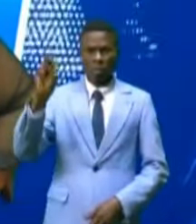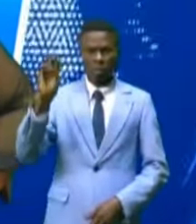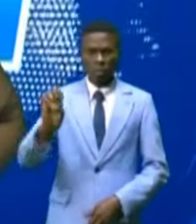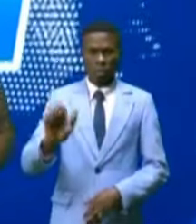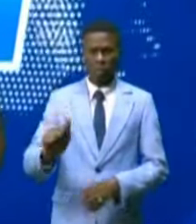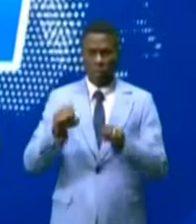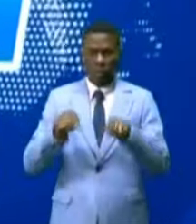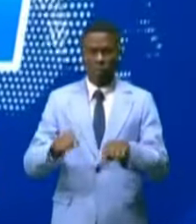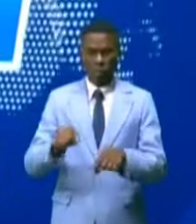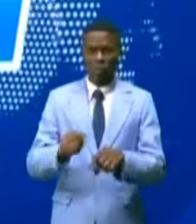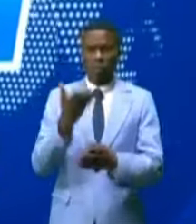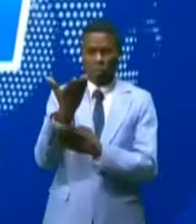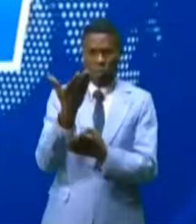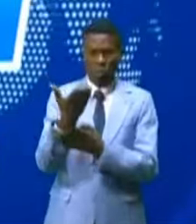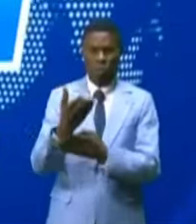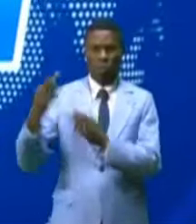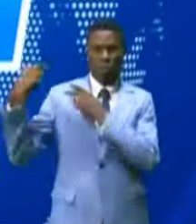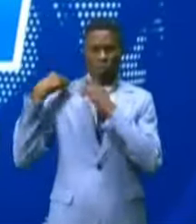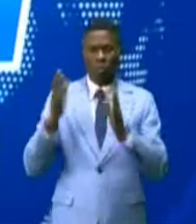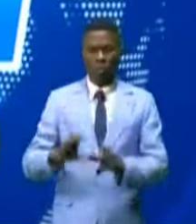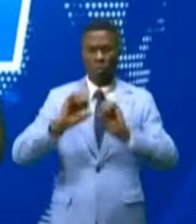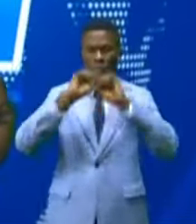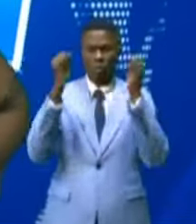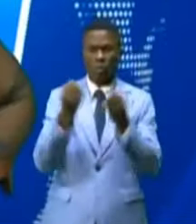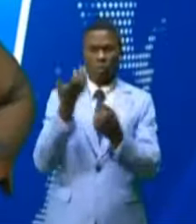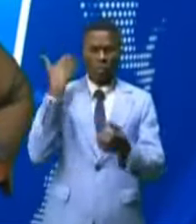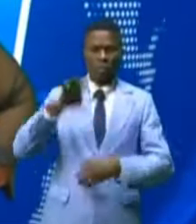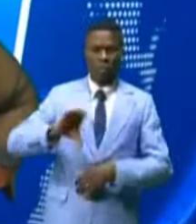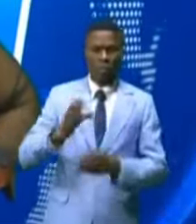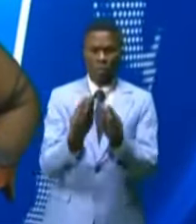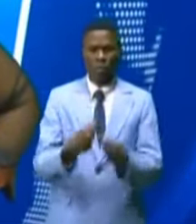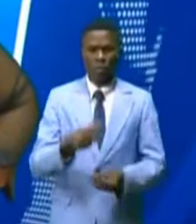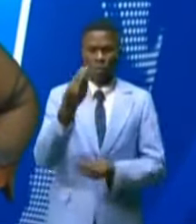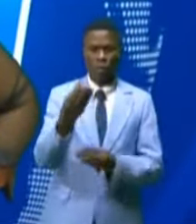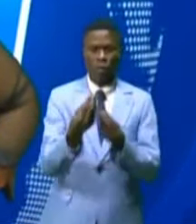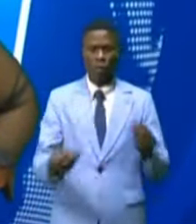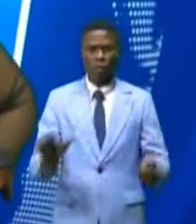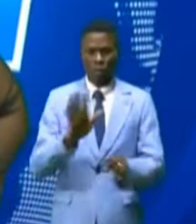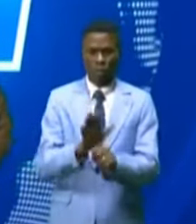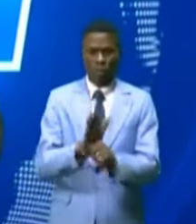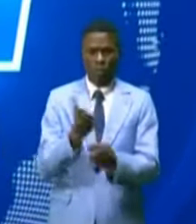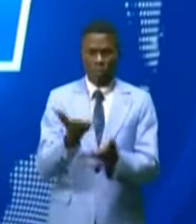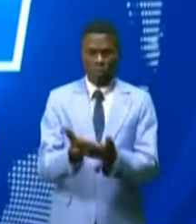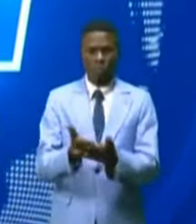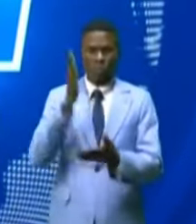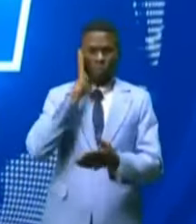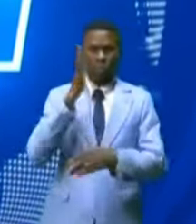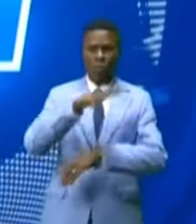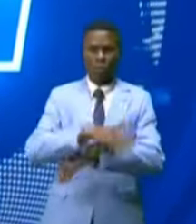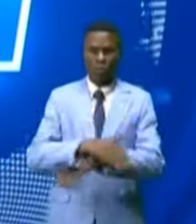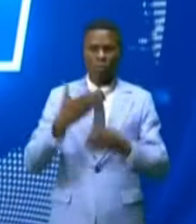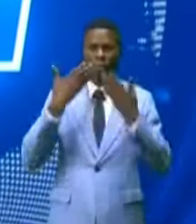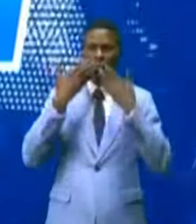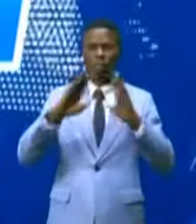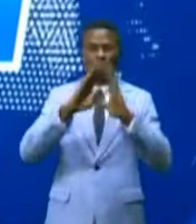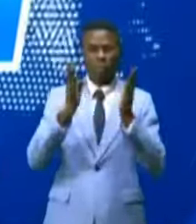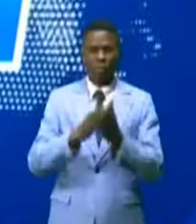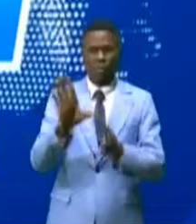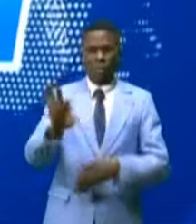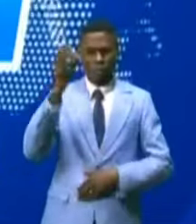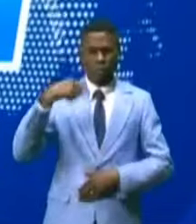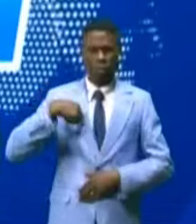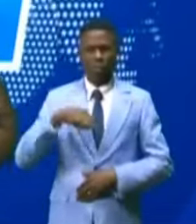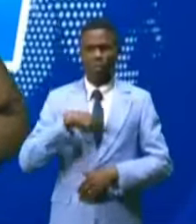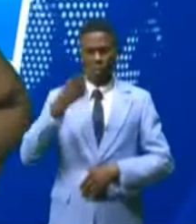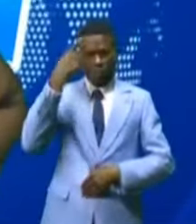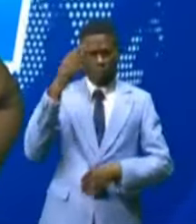sur les responsables de la régie des eaux pour des solutions idoines. Une fois de plus, bonsoir et merci de nous choisir pour